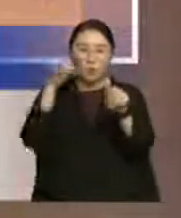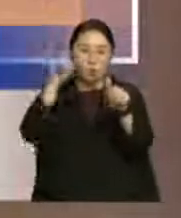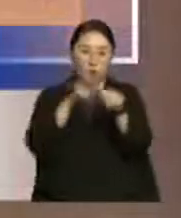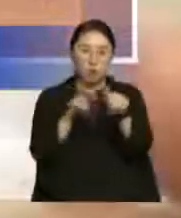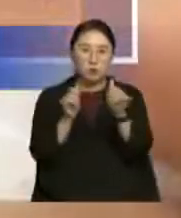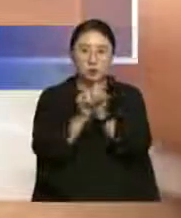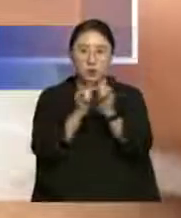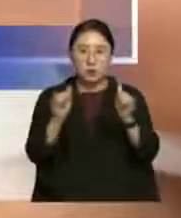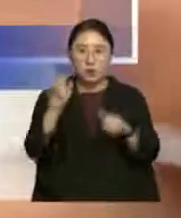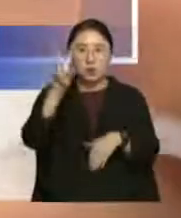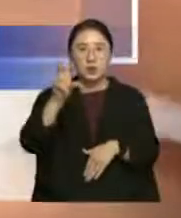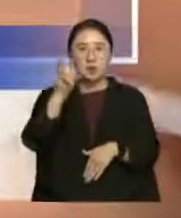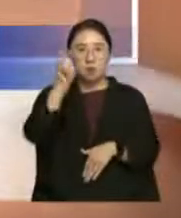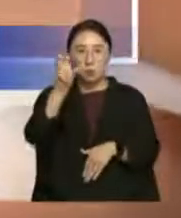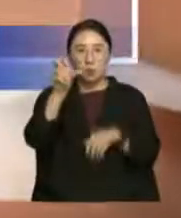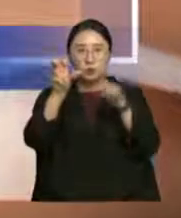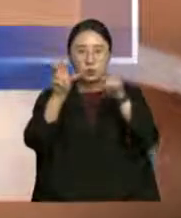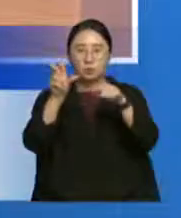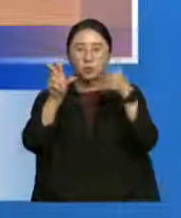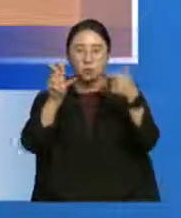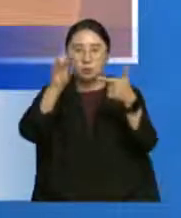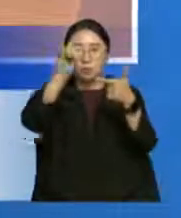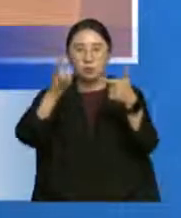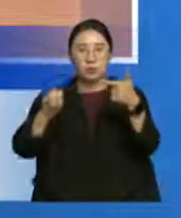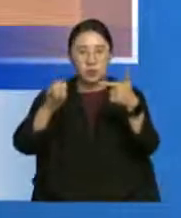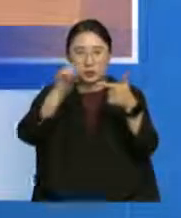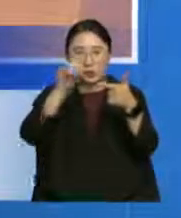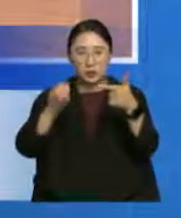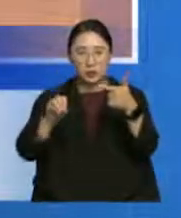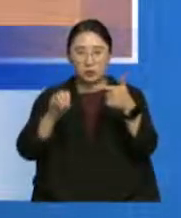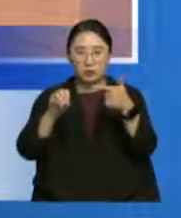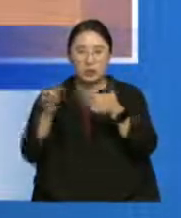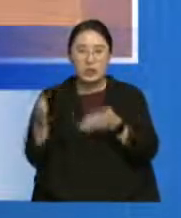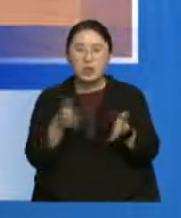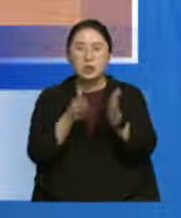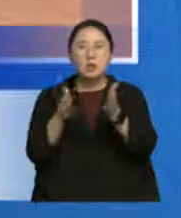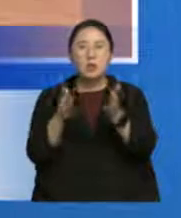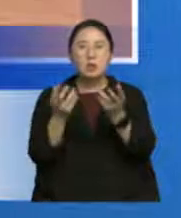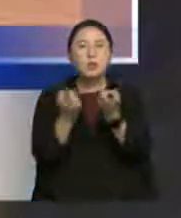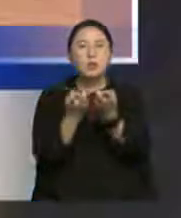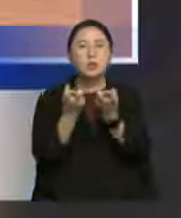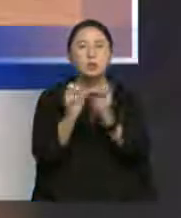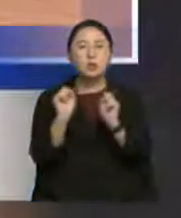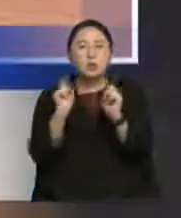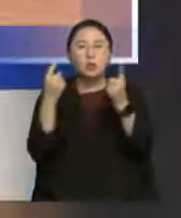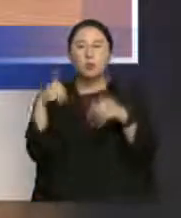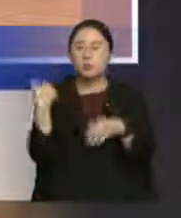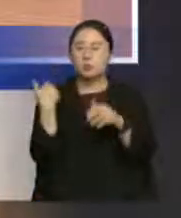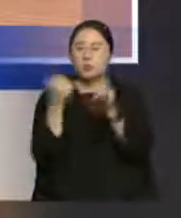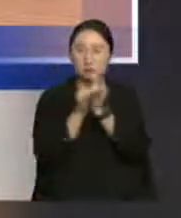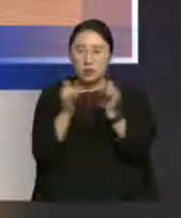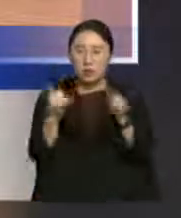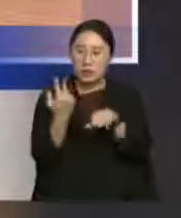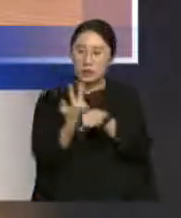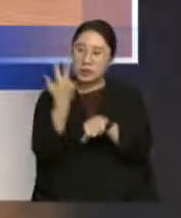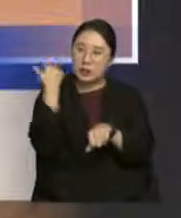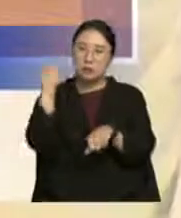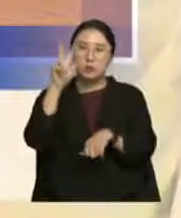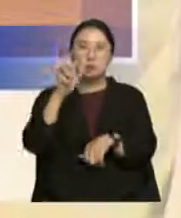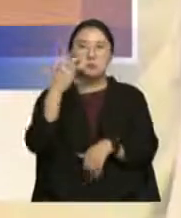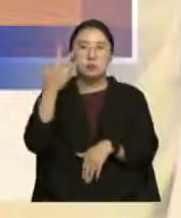자에 25.6% 였던 감녕 경로 불분명 4대는 지난주